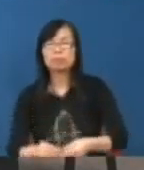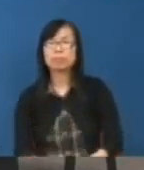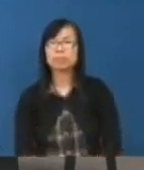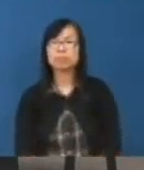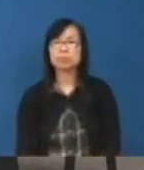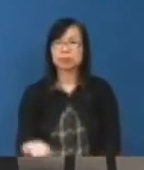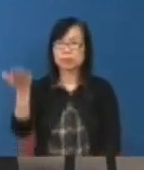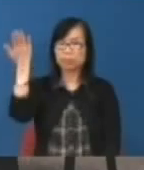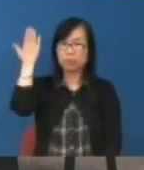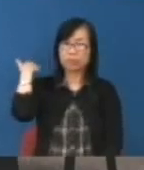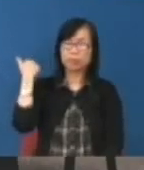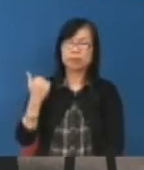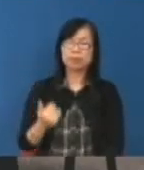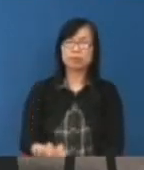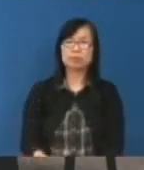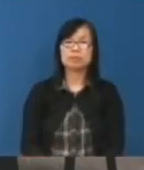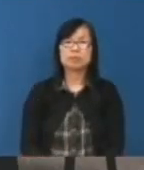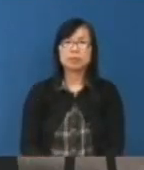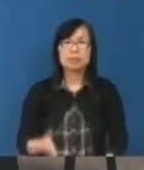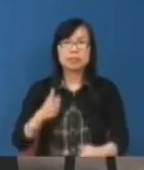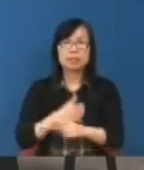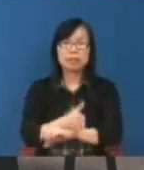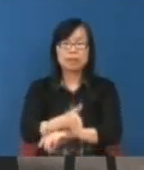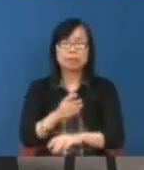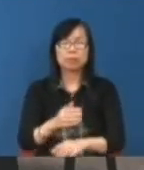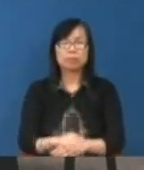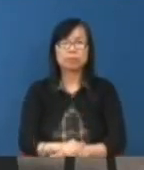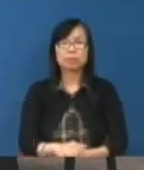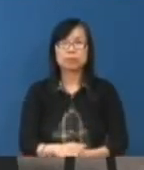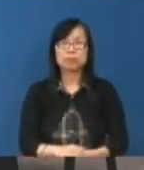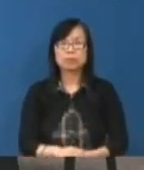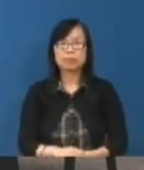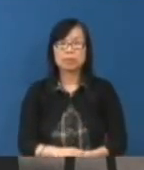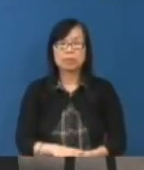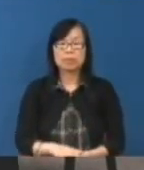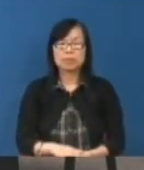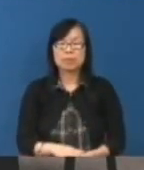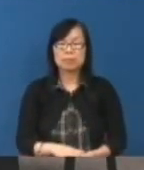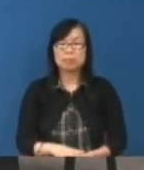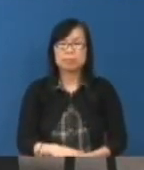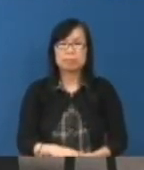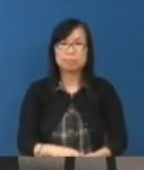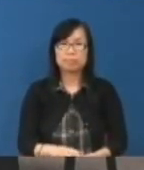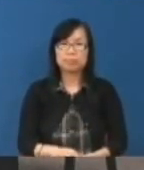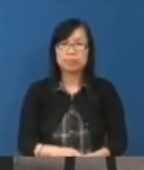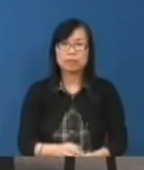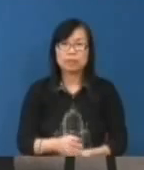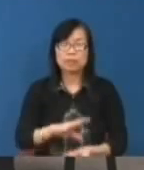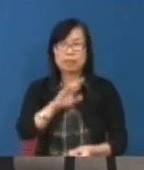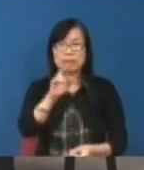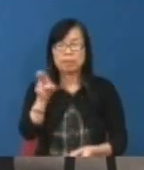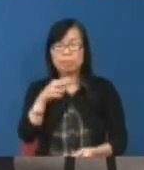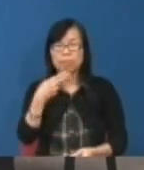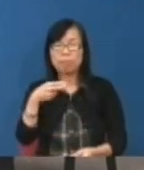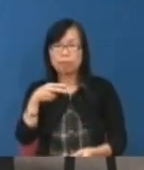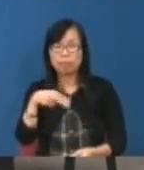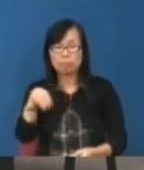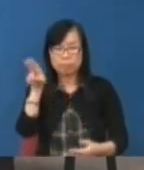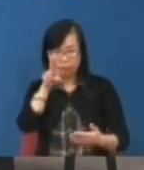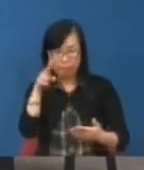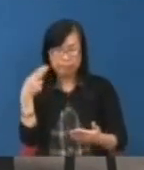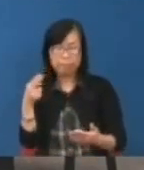時咁樣樣可以將社會被踐踏得咁犀利嘅人係妖魔化， 即